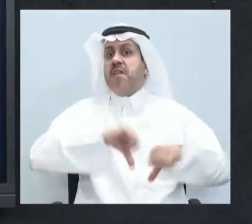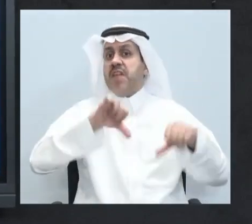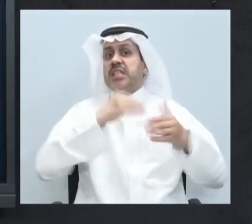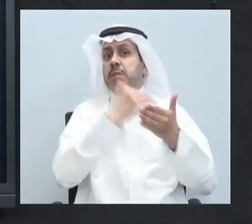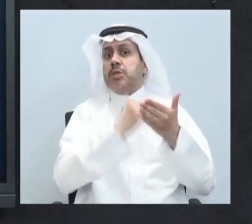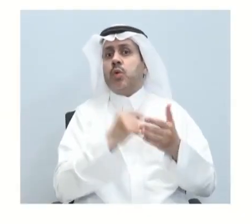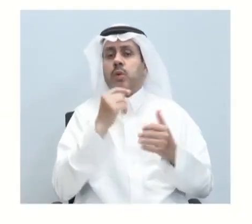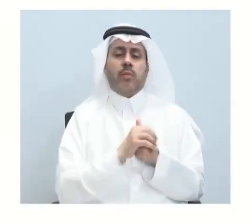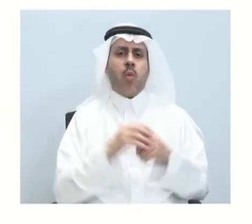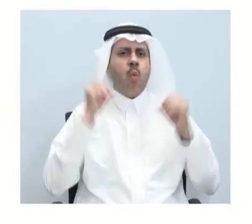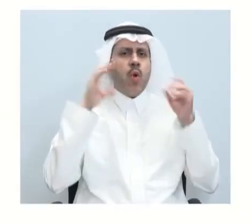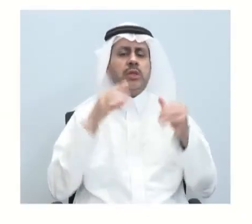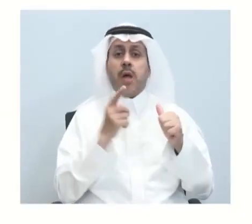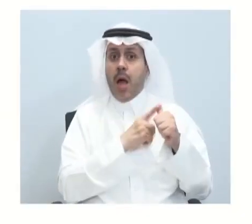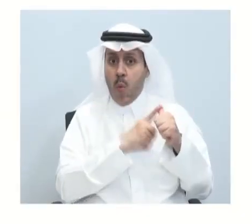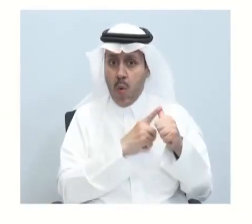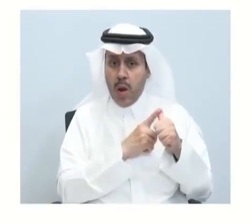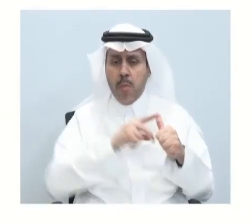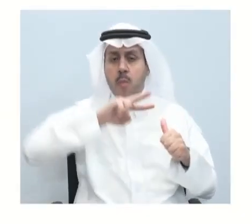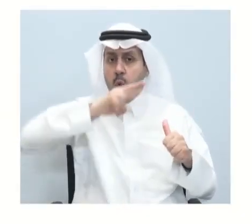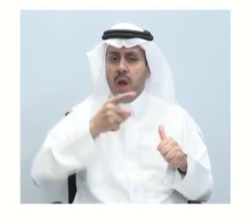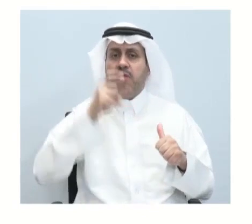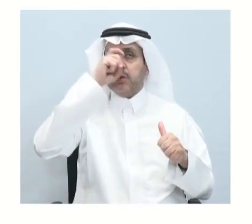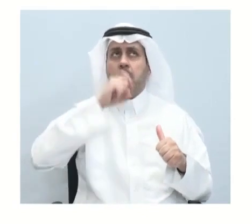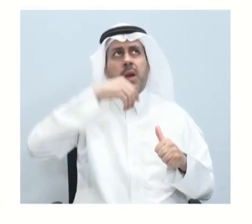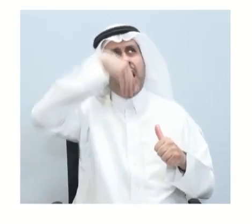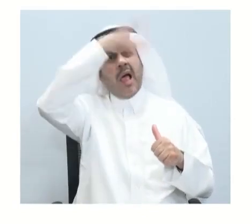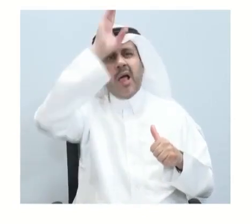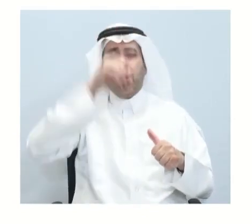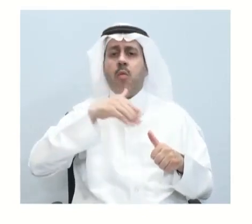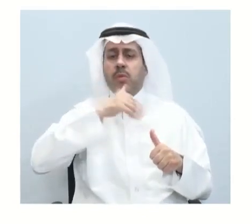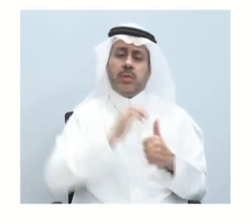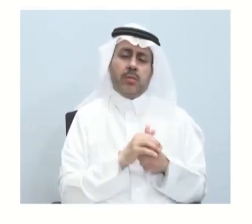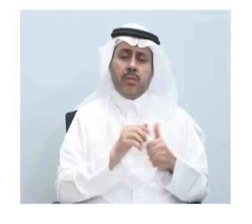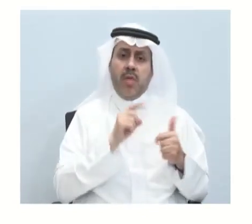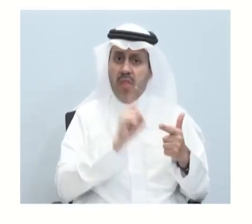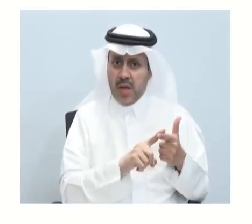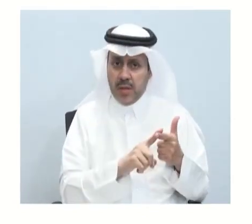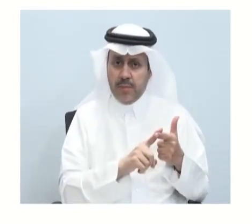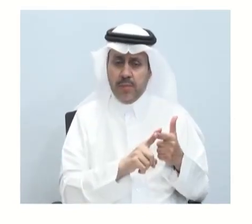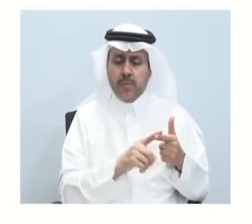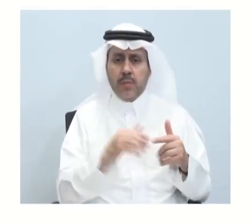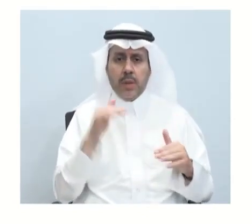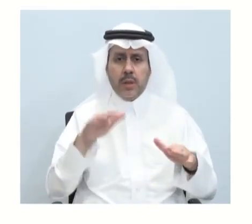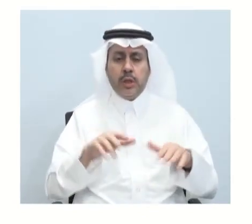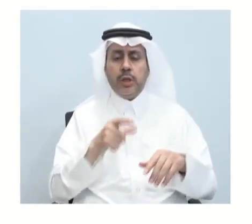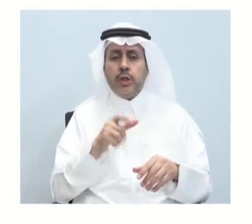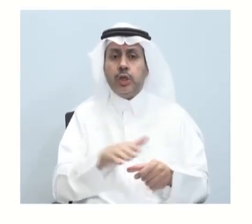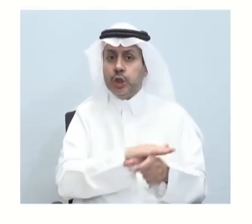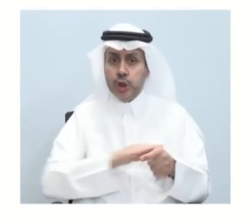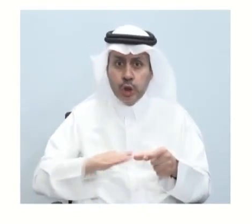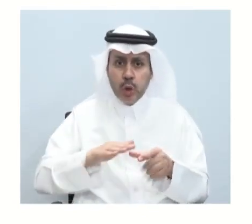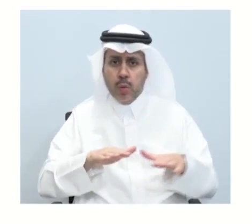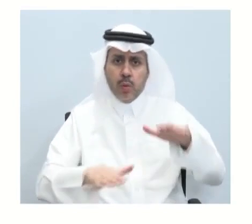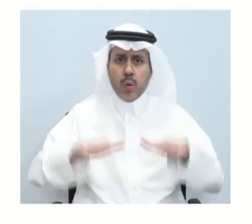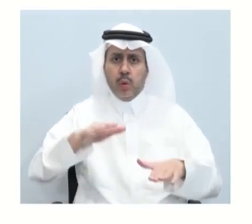اولا مخالفه امر الله ورسوله في طاعه ولي الامر والثاني اختلال امور الدوله والث